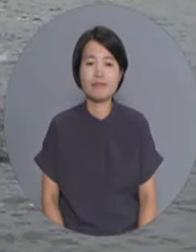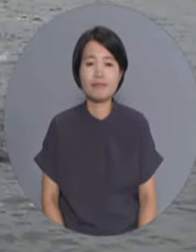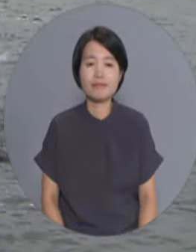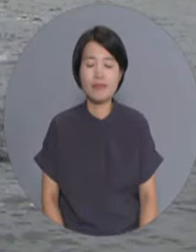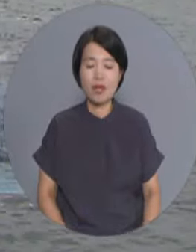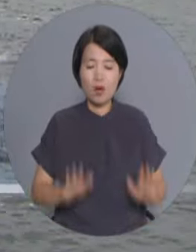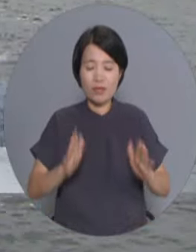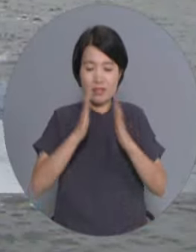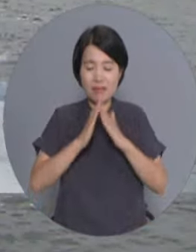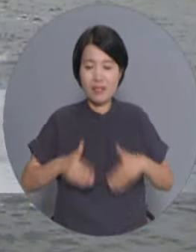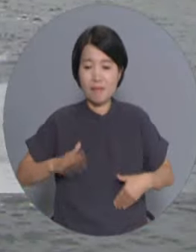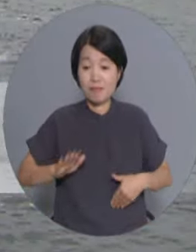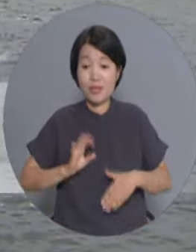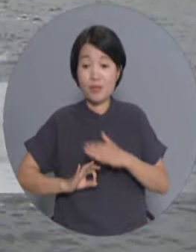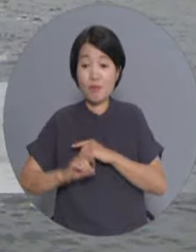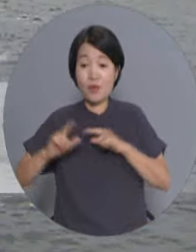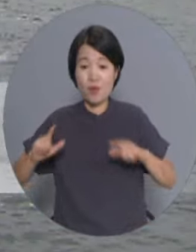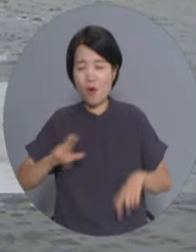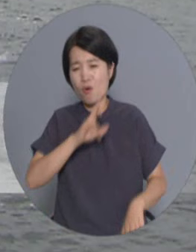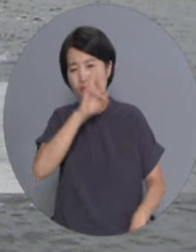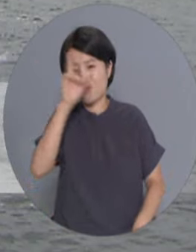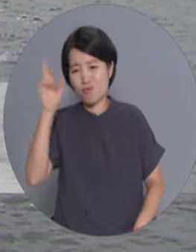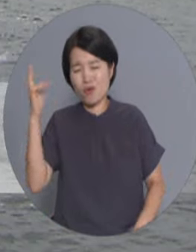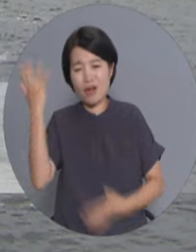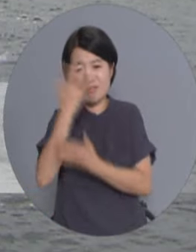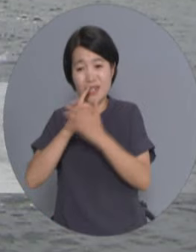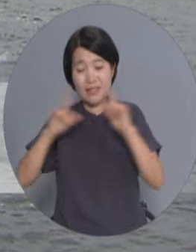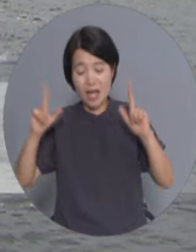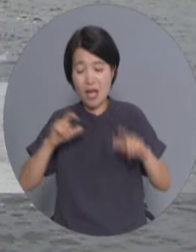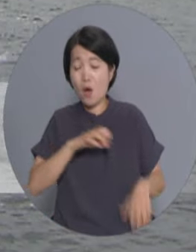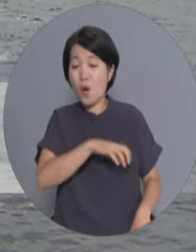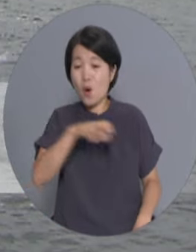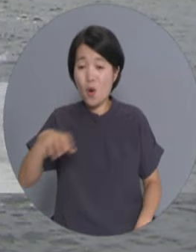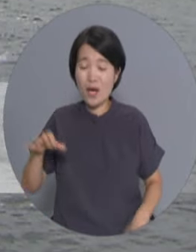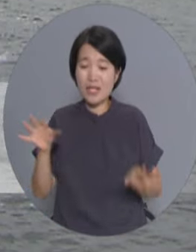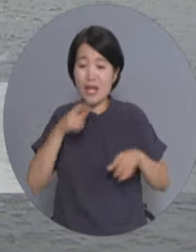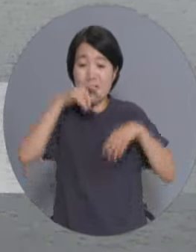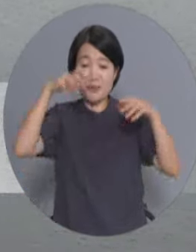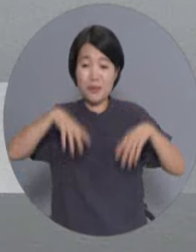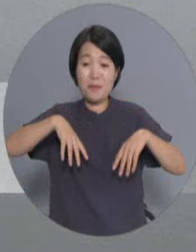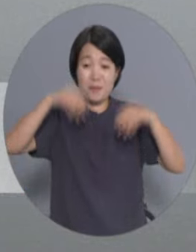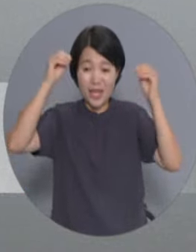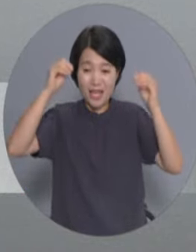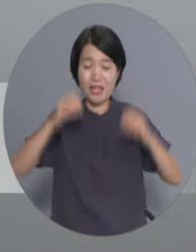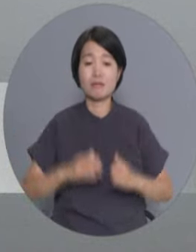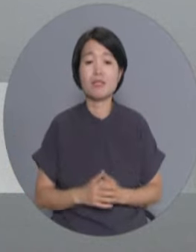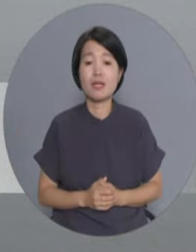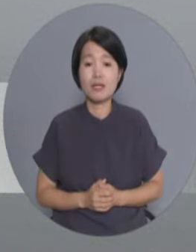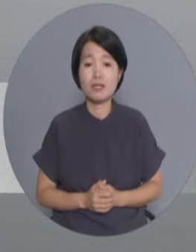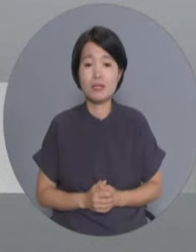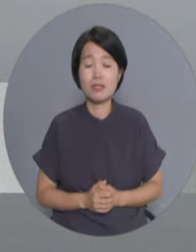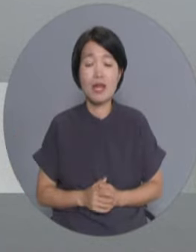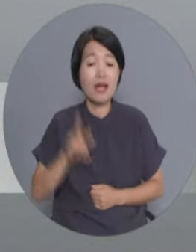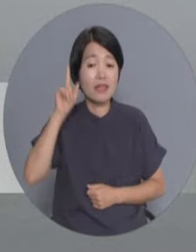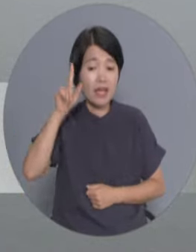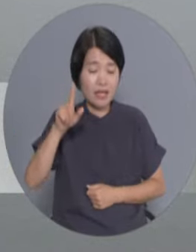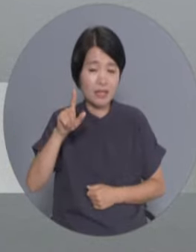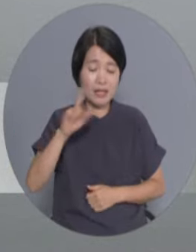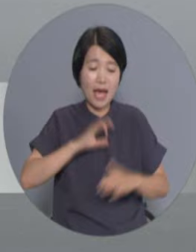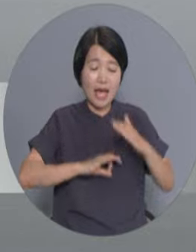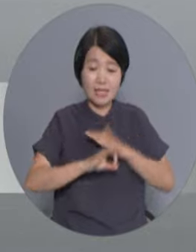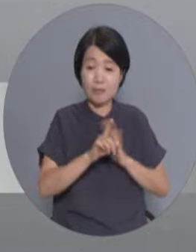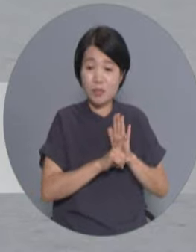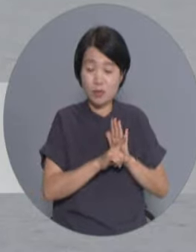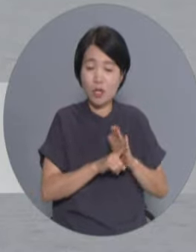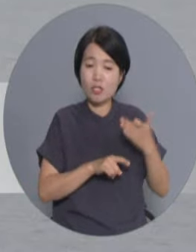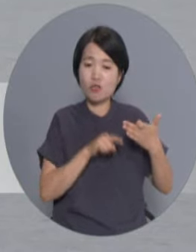오늘 전남 동부권은 늦은 오후부터 차차 흐려졌고 일부 지역엔 소나기가 내리고 있는데요. 주말인 내일은 아침